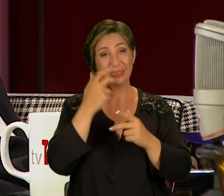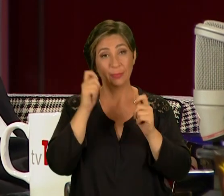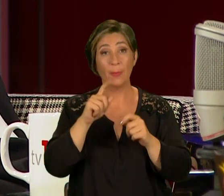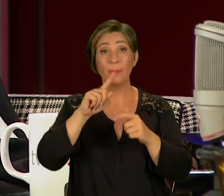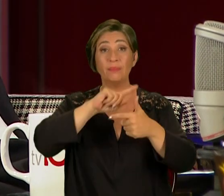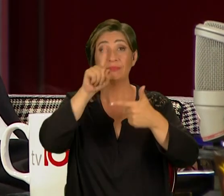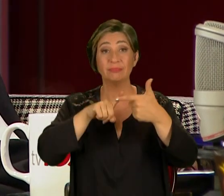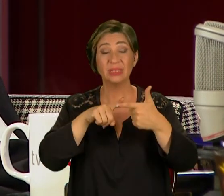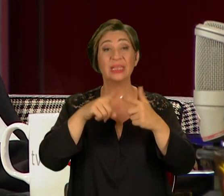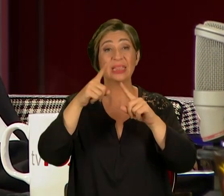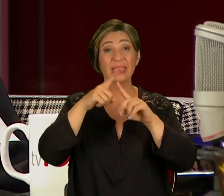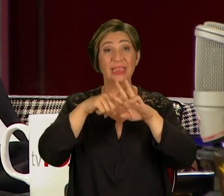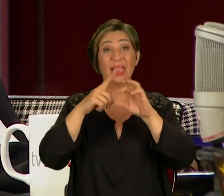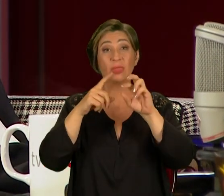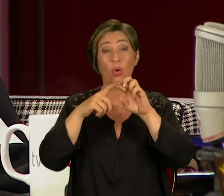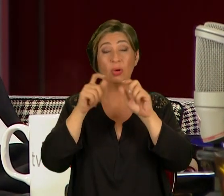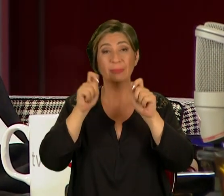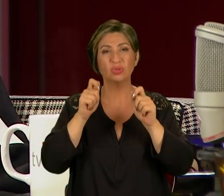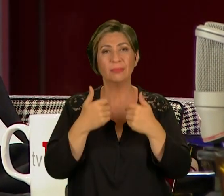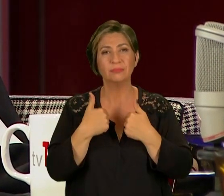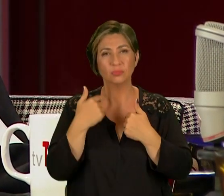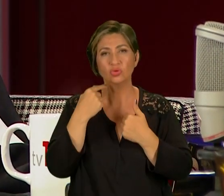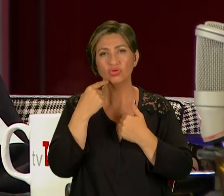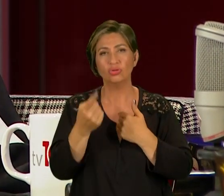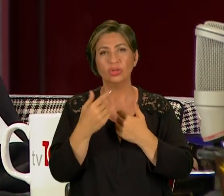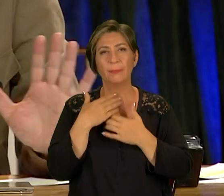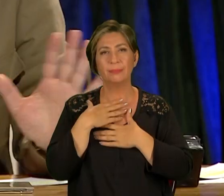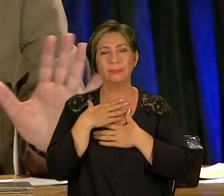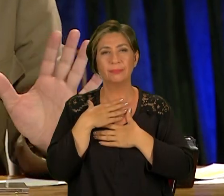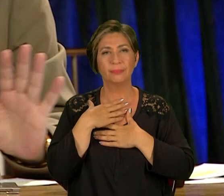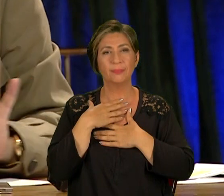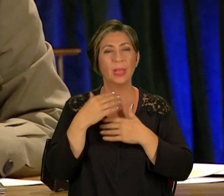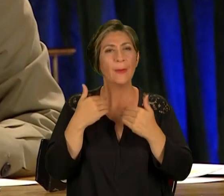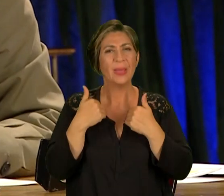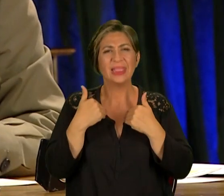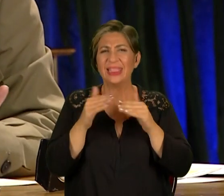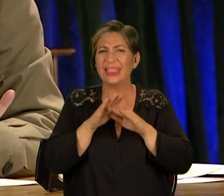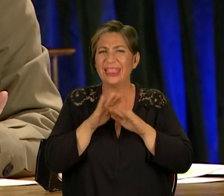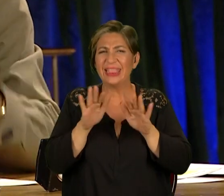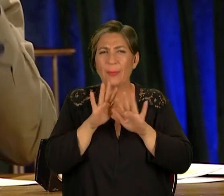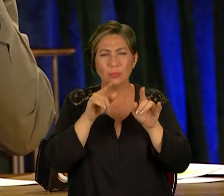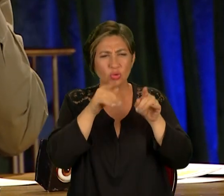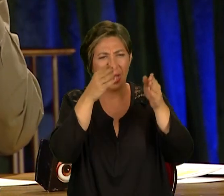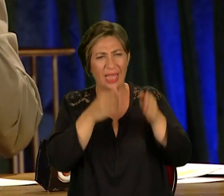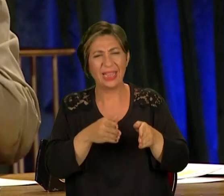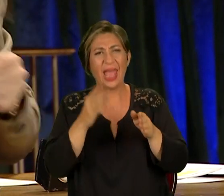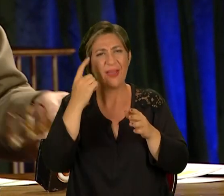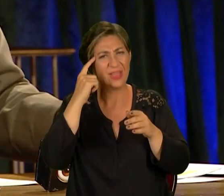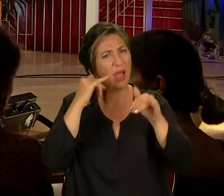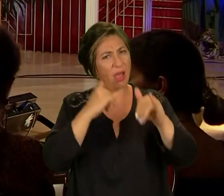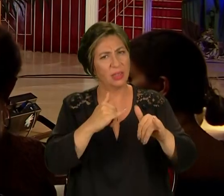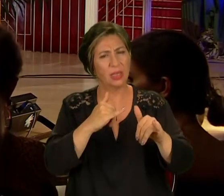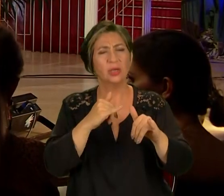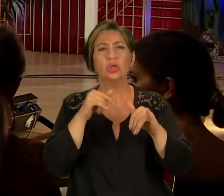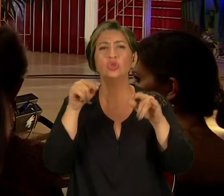dahaki albümde tenorlar çıkacak. Öyle şeyler de söyleyecek. Ben tamamen şu andaki durumla hemfikirim. Yani